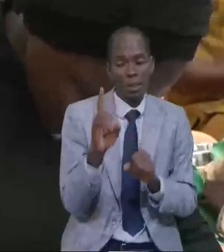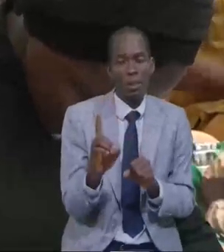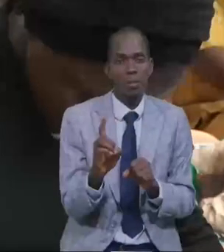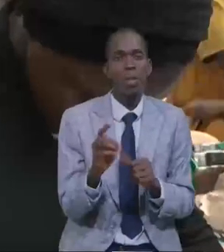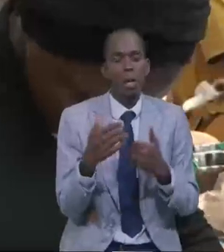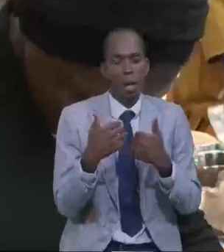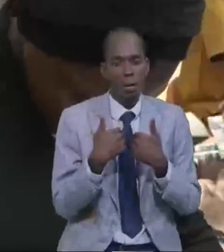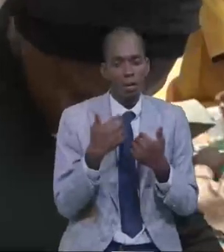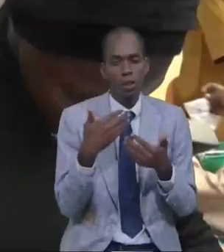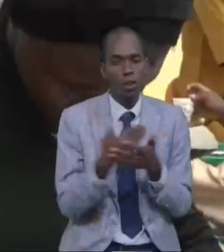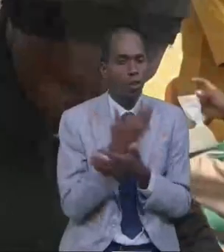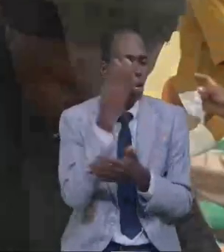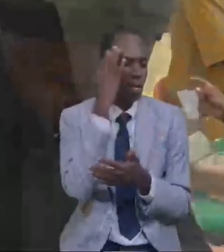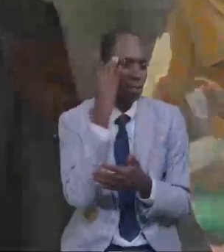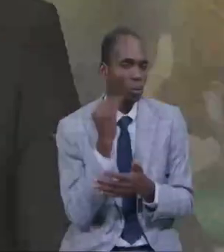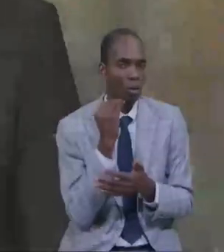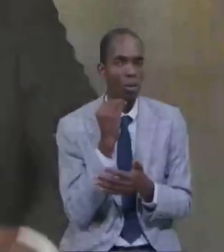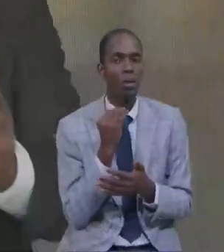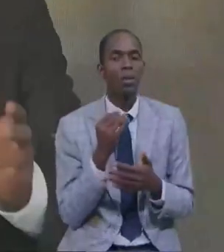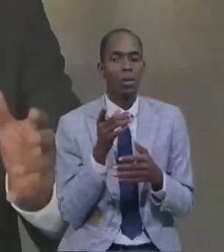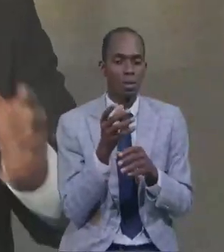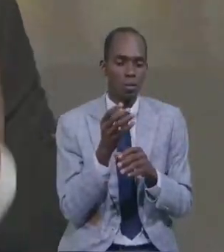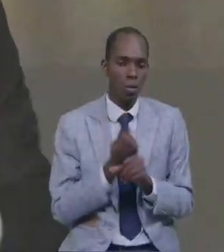qui vous a déjà donné la paix au salut,